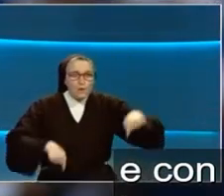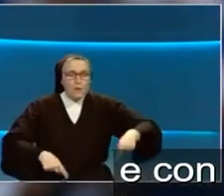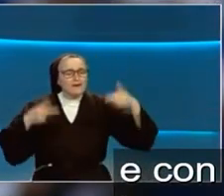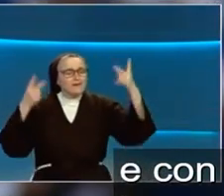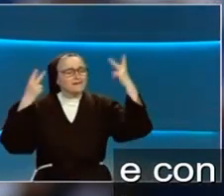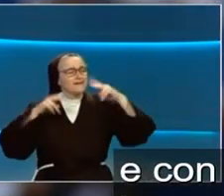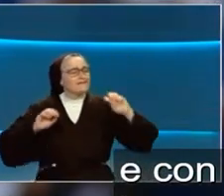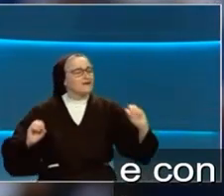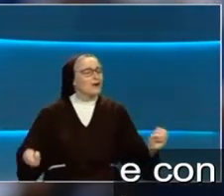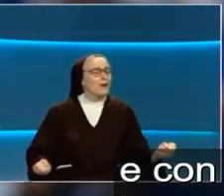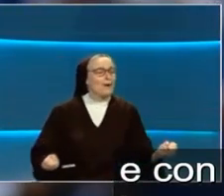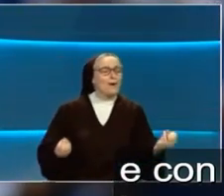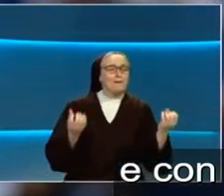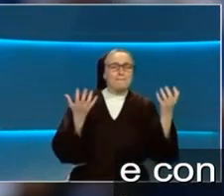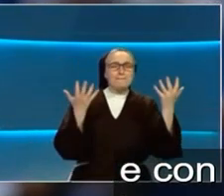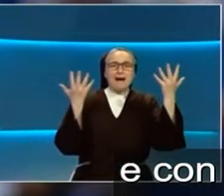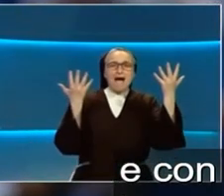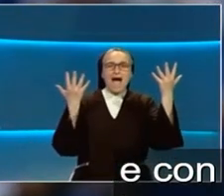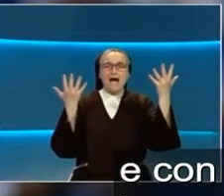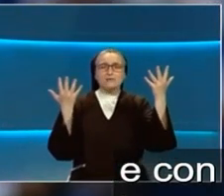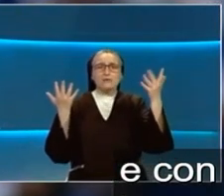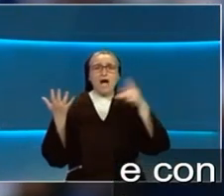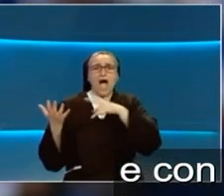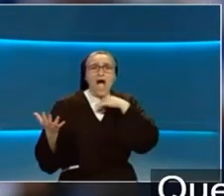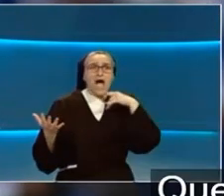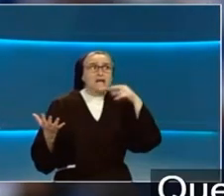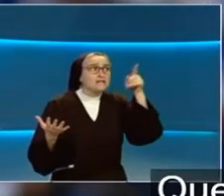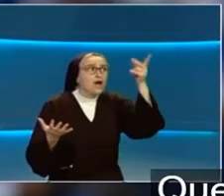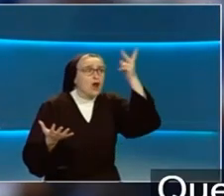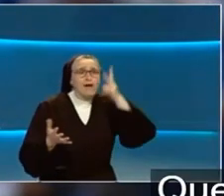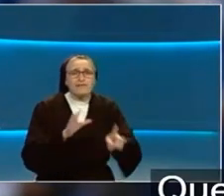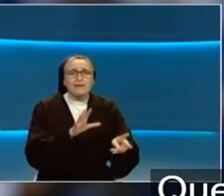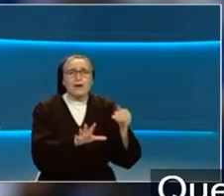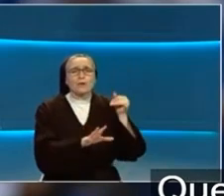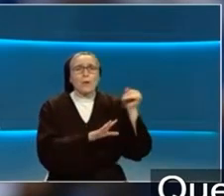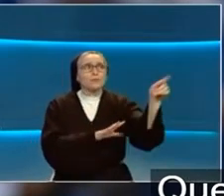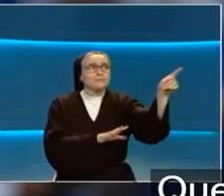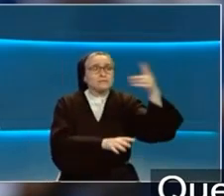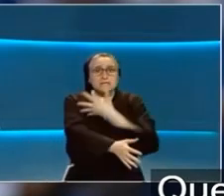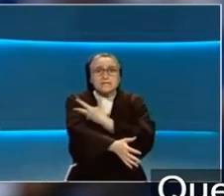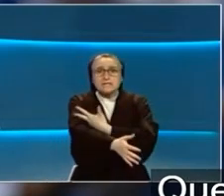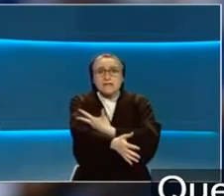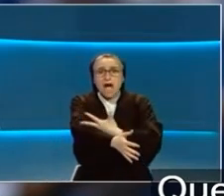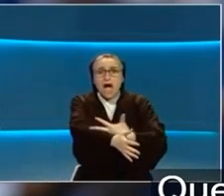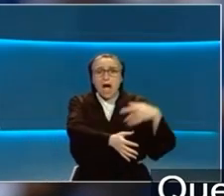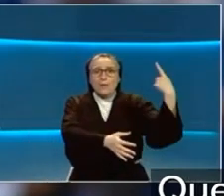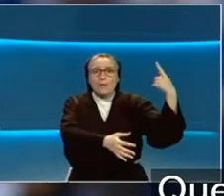Paschalia, in quibus verus ile agnus